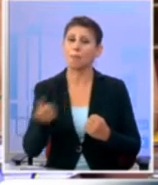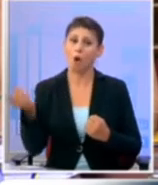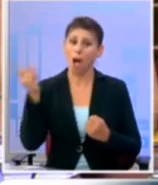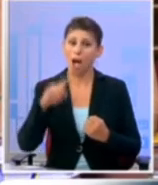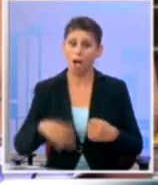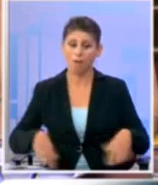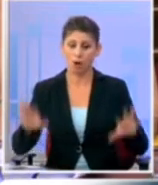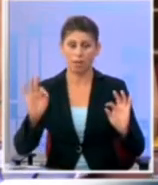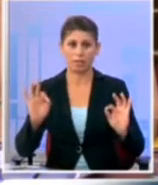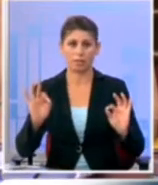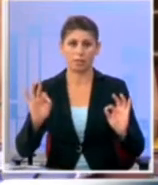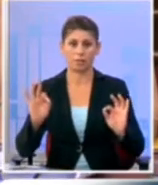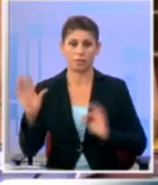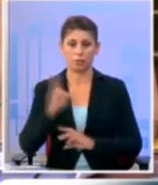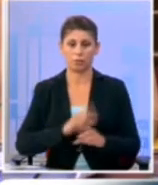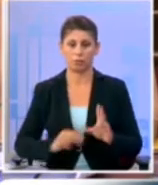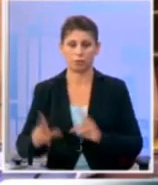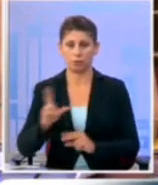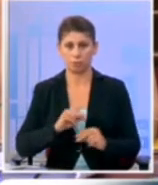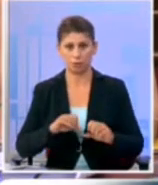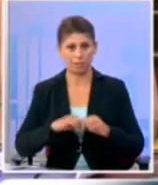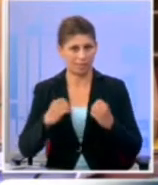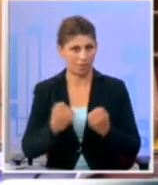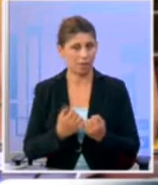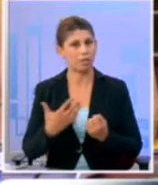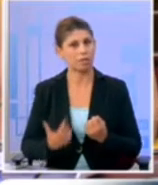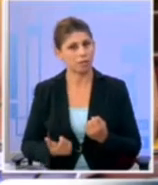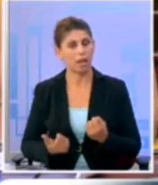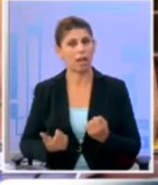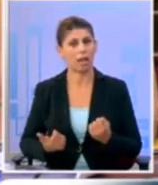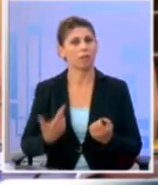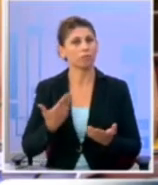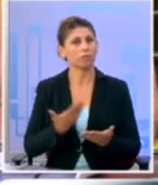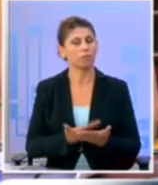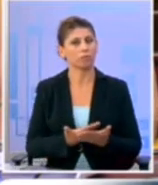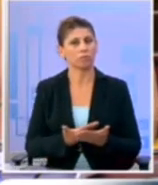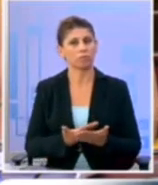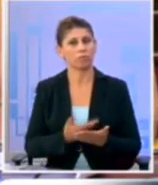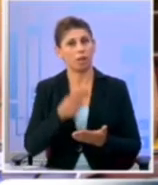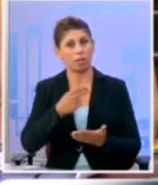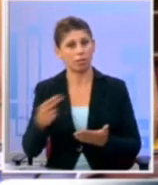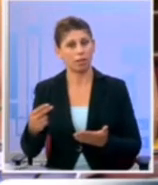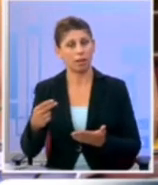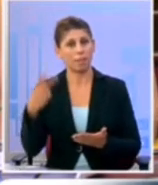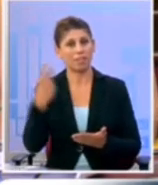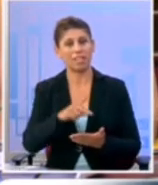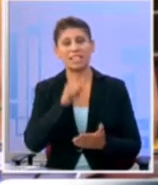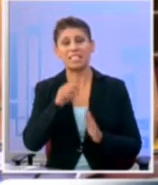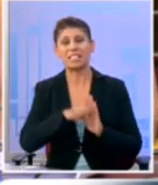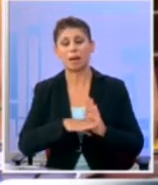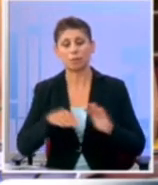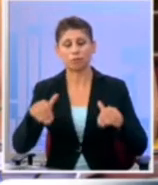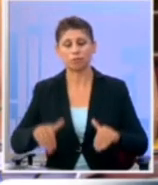αύριο αρχίζει τη συνεδρίαση και όπου έχει τεθεί ως θέμα δικής της συνταγματικής